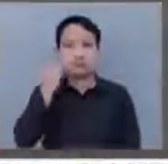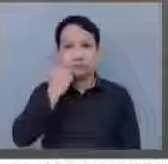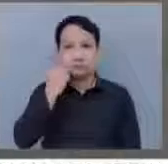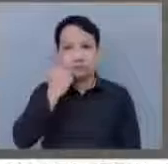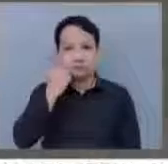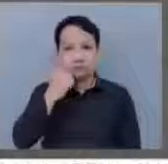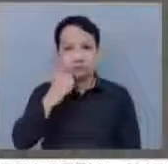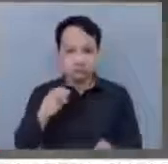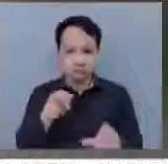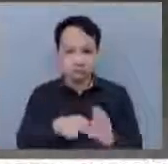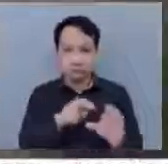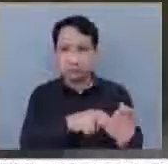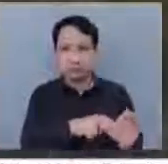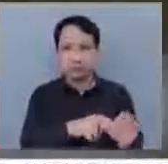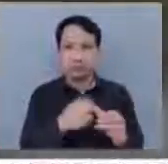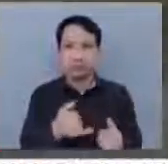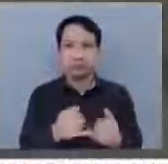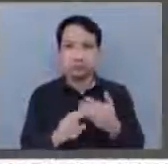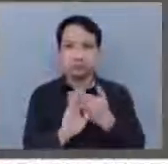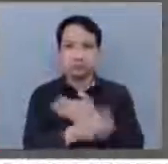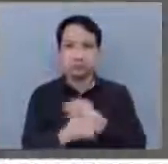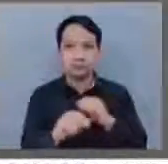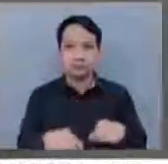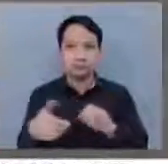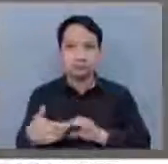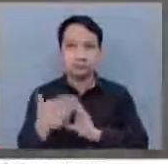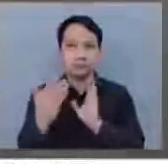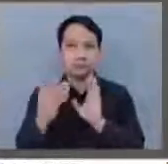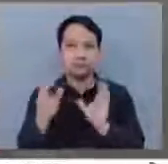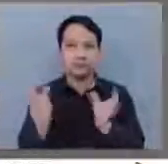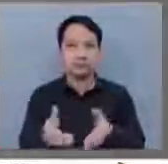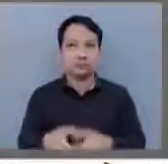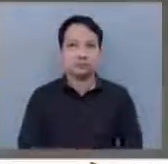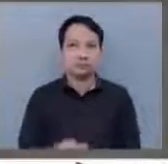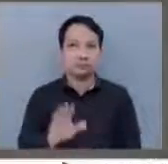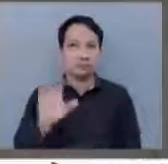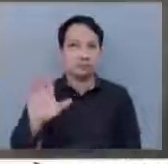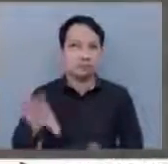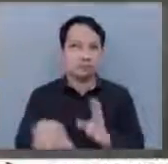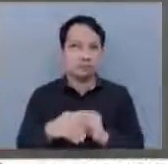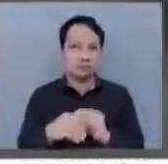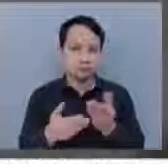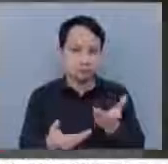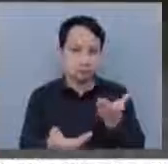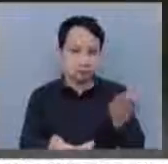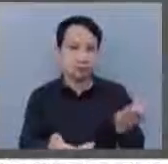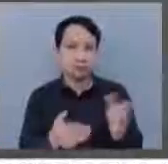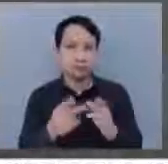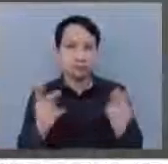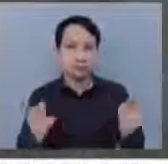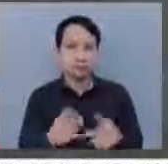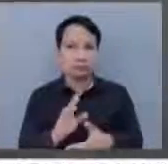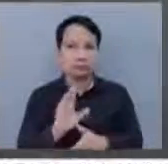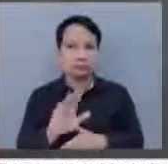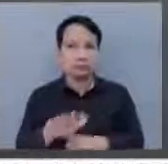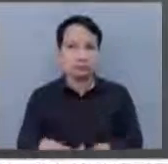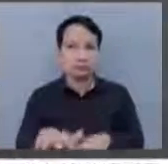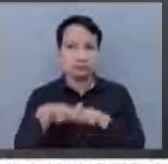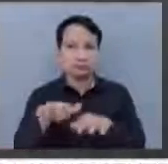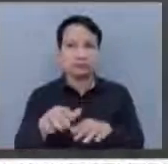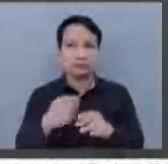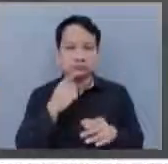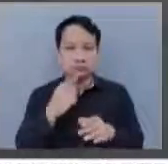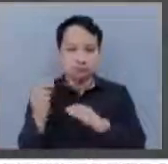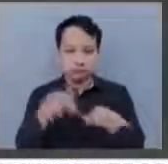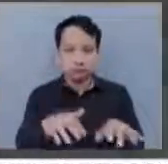kanyang anak ngayong nagbabalik na ang face-to-face classes. Matagal na anyang problema sa kanilang lugar ang matinding pagbaha. Kaya ang mga pumapasok sa